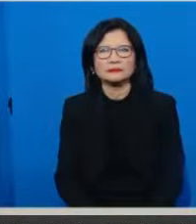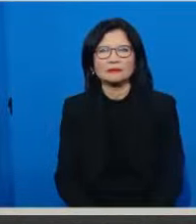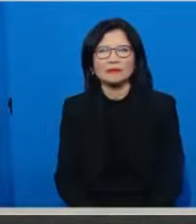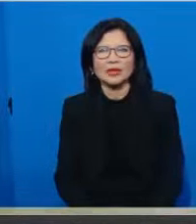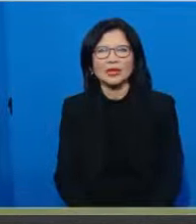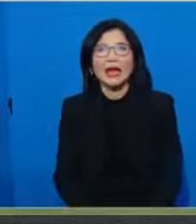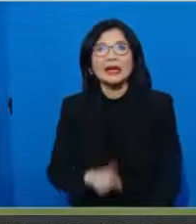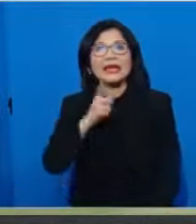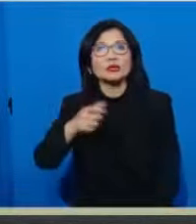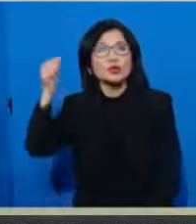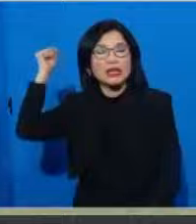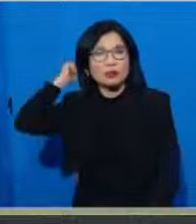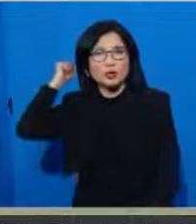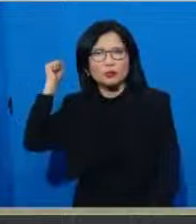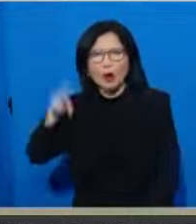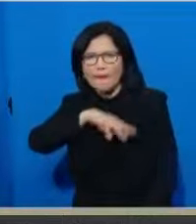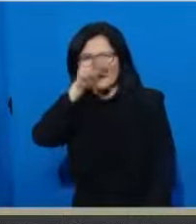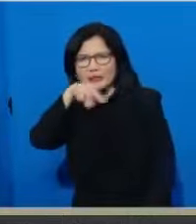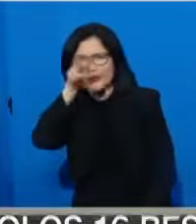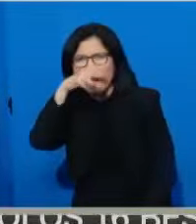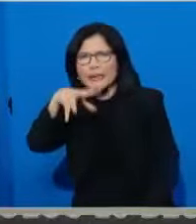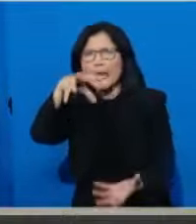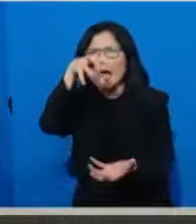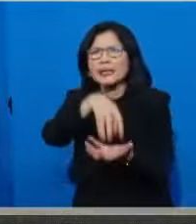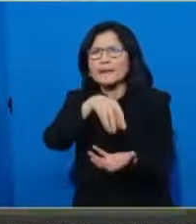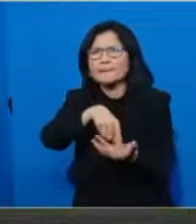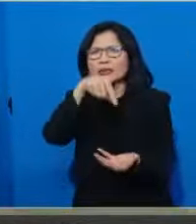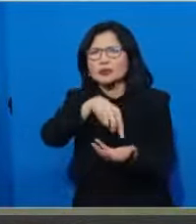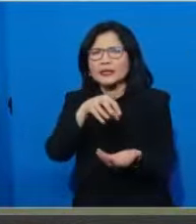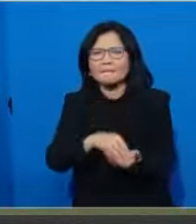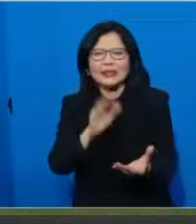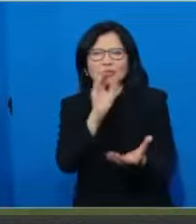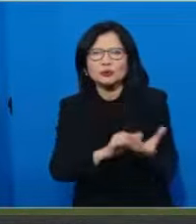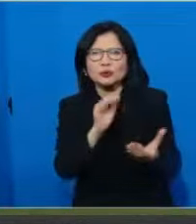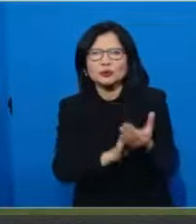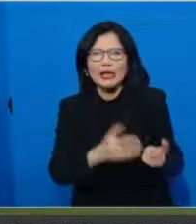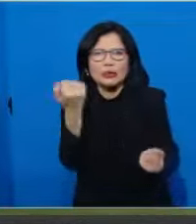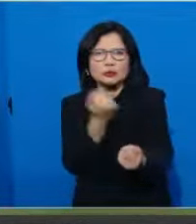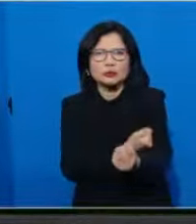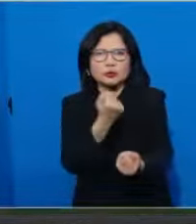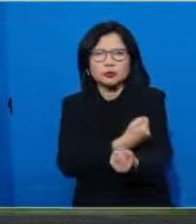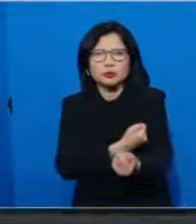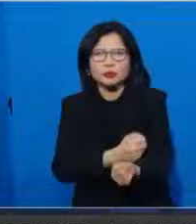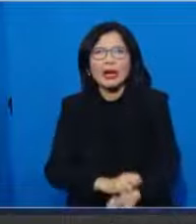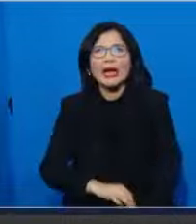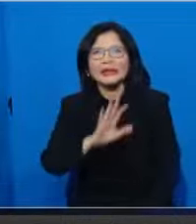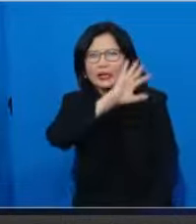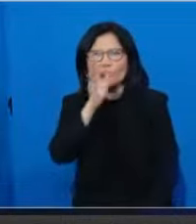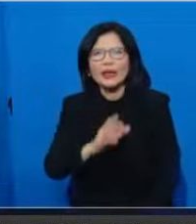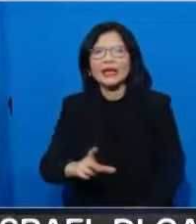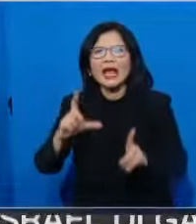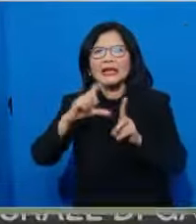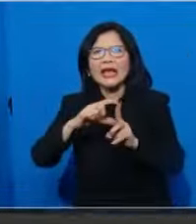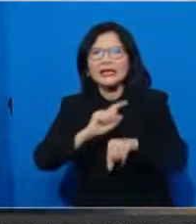Aksi seorang ibu rumah tangga ketika menyisir sebuah lokasi diduga tempat perjudian dan sarang narkoba di Jalan Sunggal, Kabupaten Deli Serdang, Sumatera